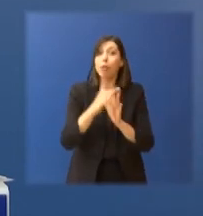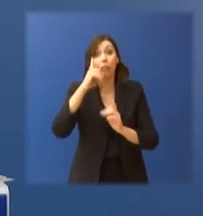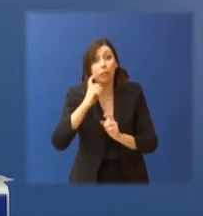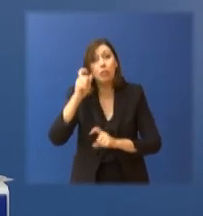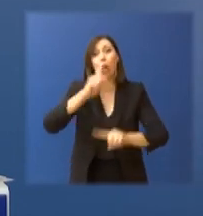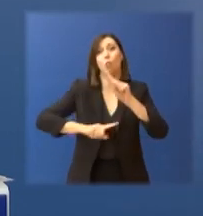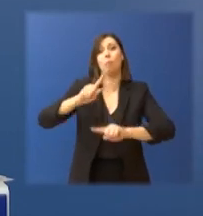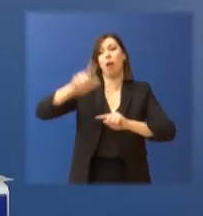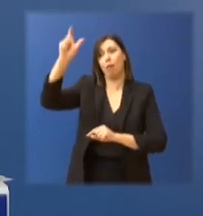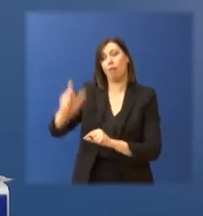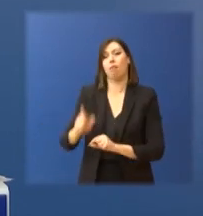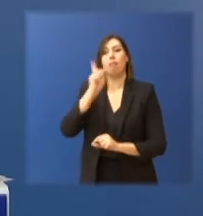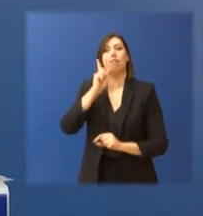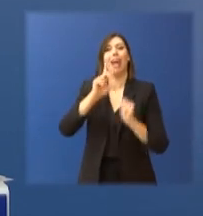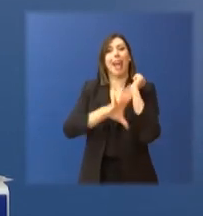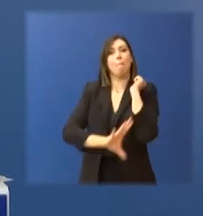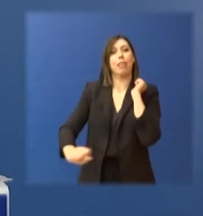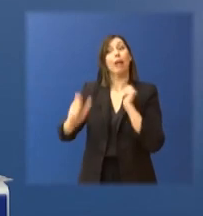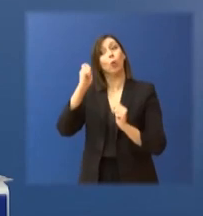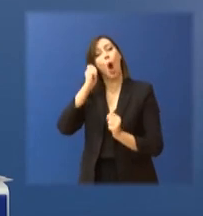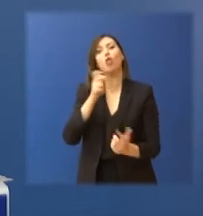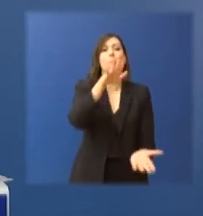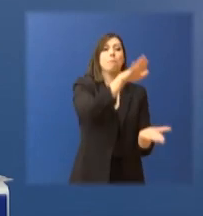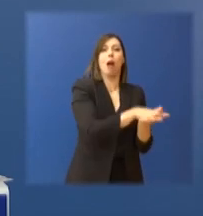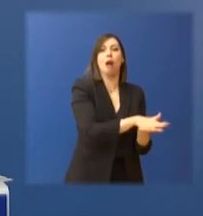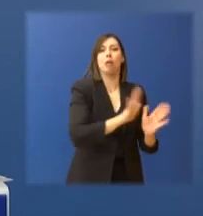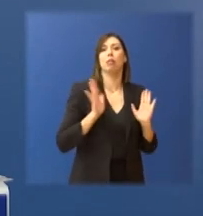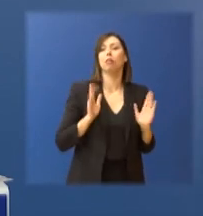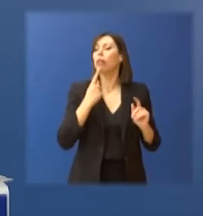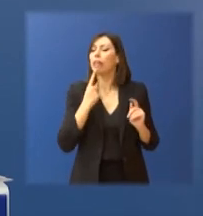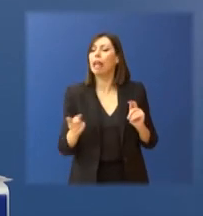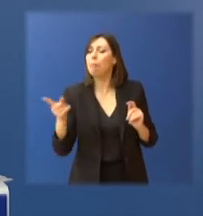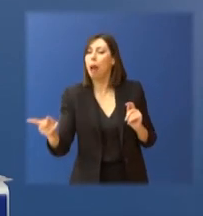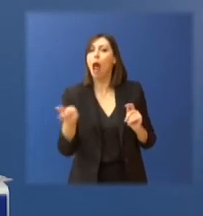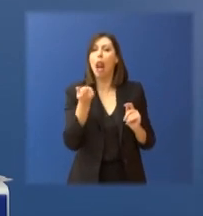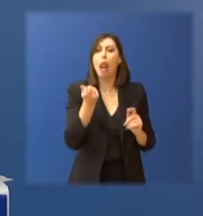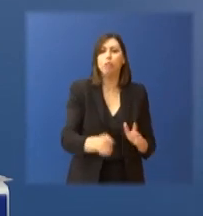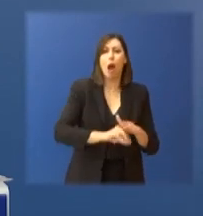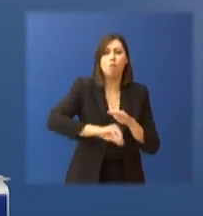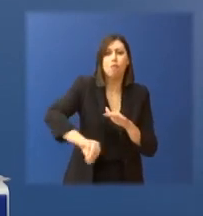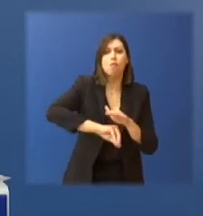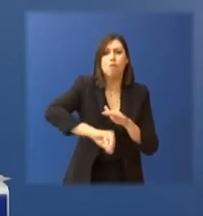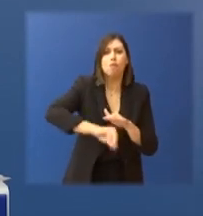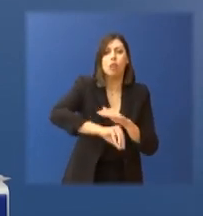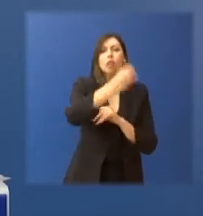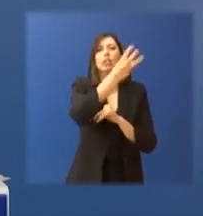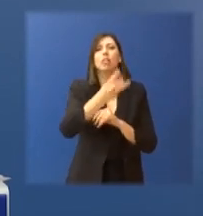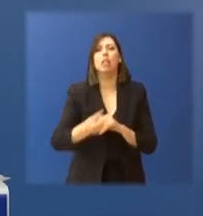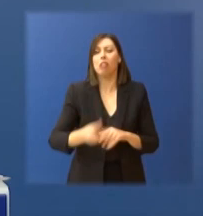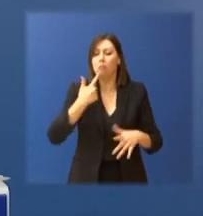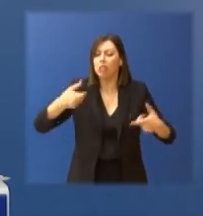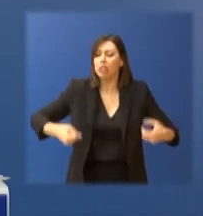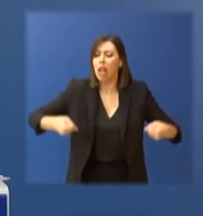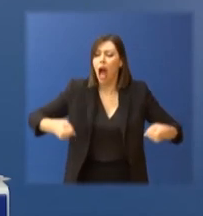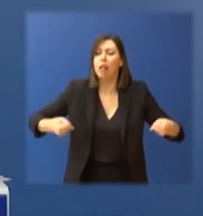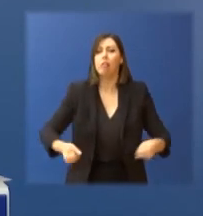με κουκούλες, μιλά για σακούλες με μαύρο χρήμα που με κάποιο τρόπο έφταναν στα ταμεία του ΣΥΡΙΖΑ. Και βέβαια η κατάθεση αυτή